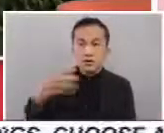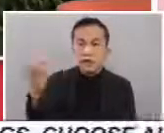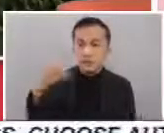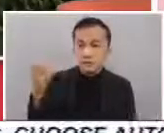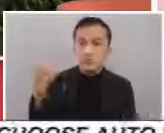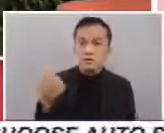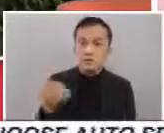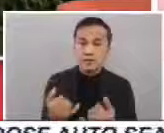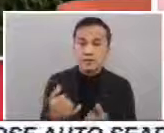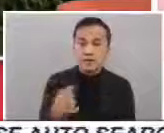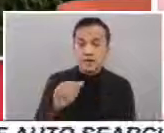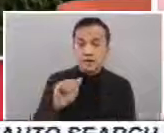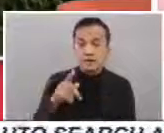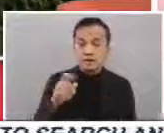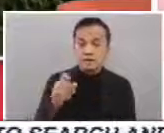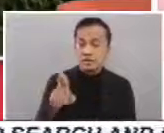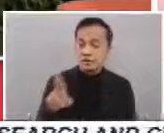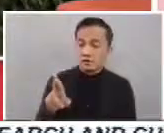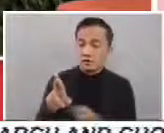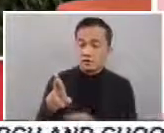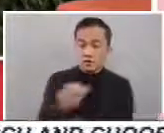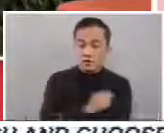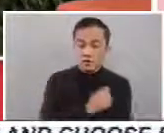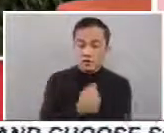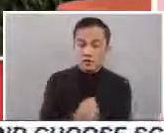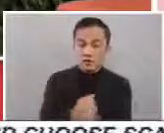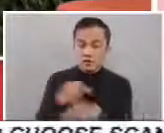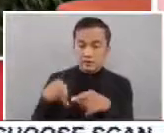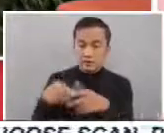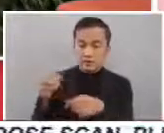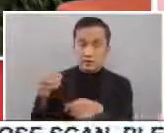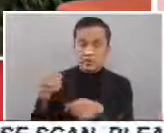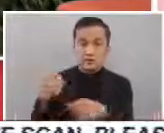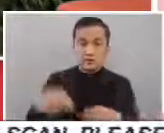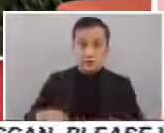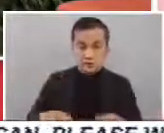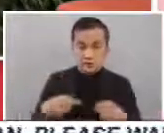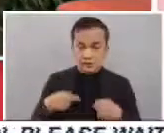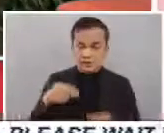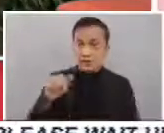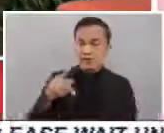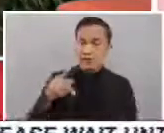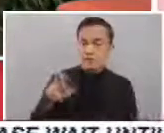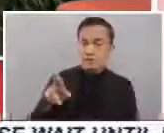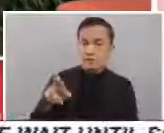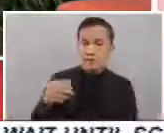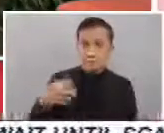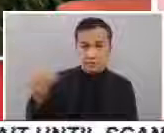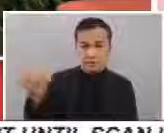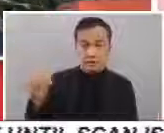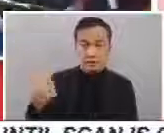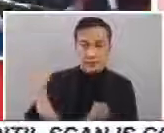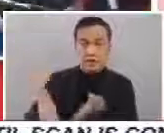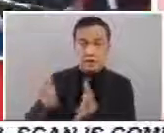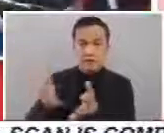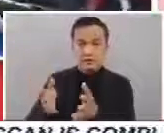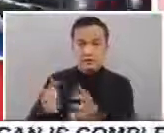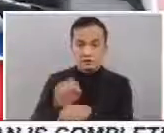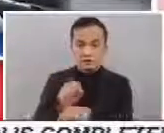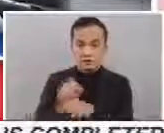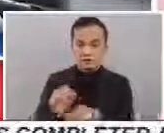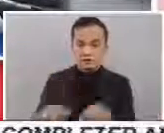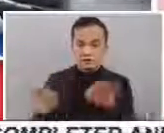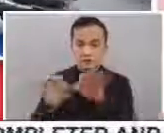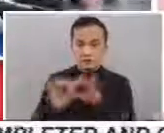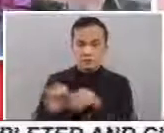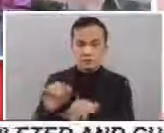kumbaga yung mga non-APOR ay hatid yung mga APOR. Tama po, Yusek? Tama po. Clarify po yan kahapon ng ating Chief PNP na kung kayo po